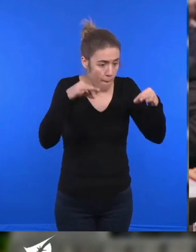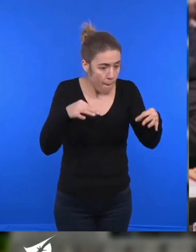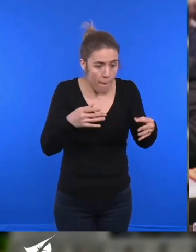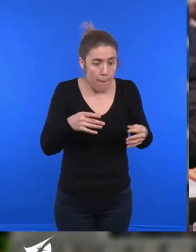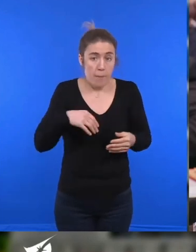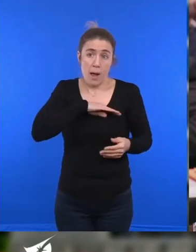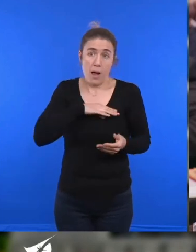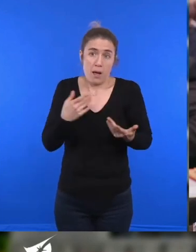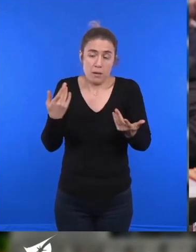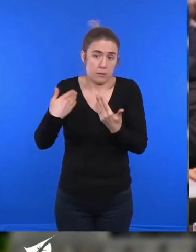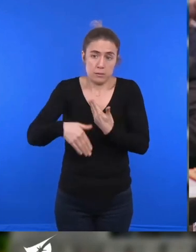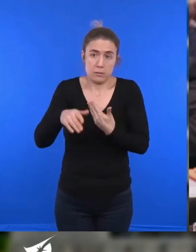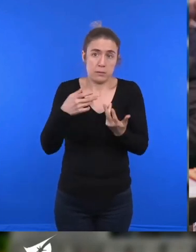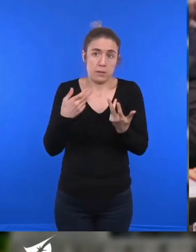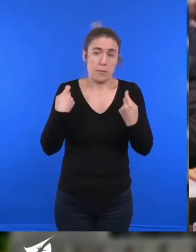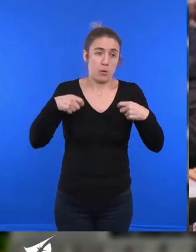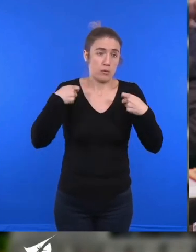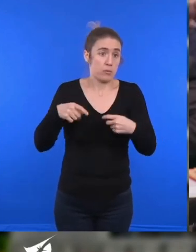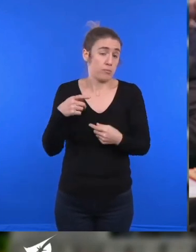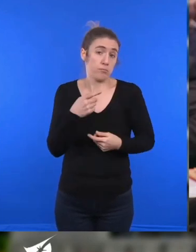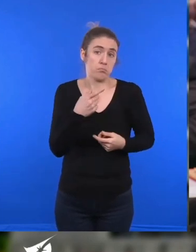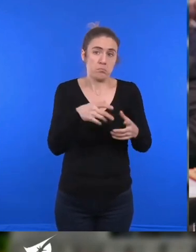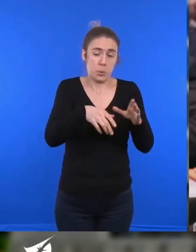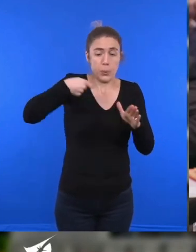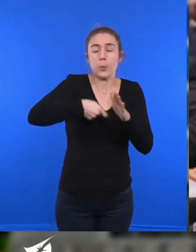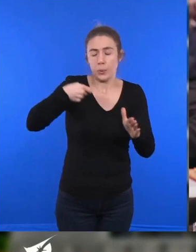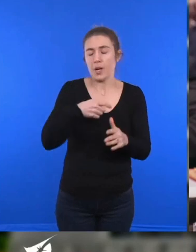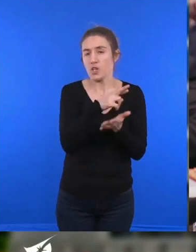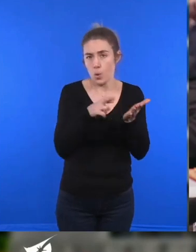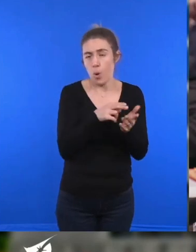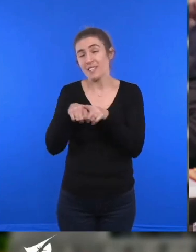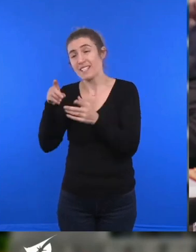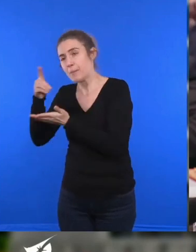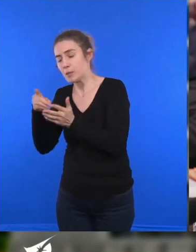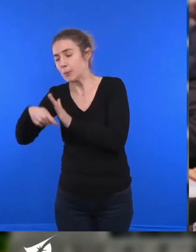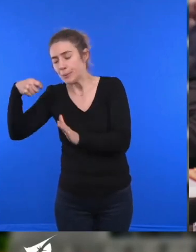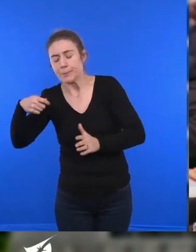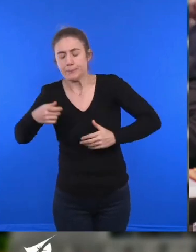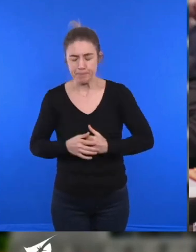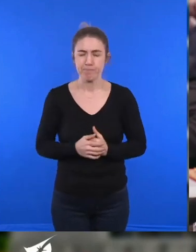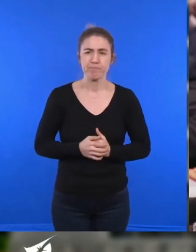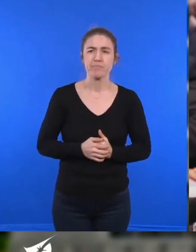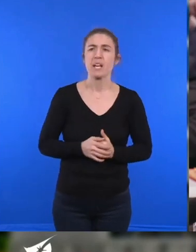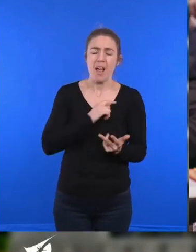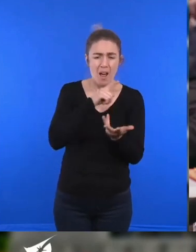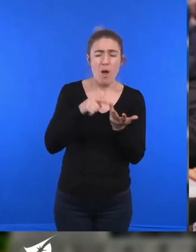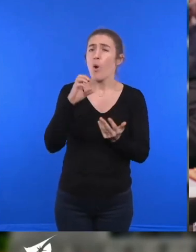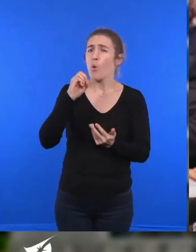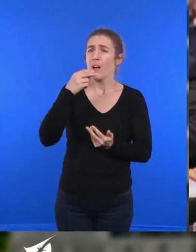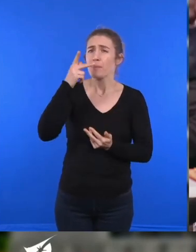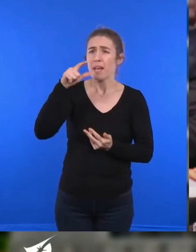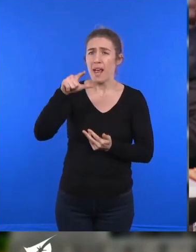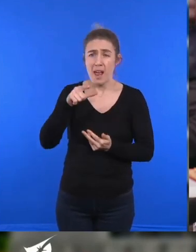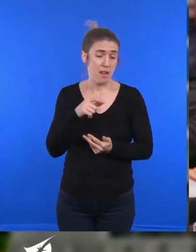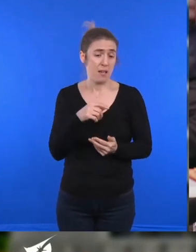annoncées principalement par la région et un petit peu par le département, j'y reviendrai. C'est l'ONPL qui est le premier client de la